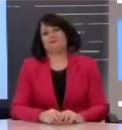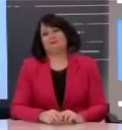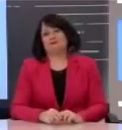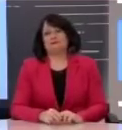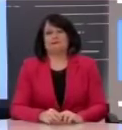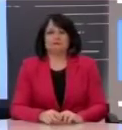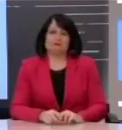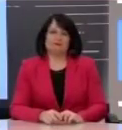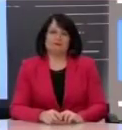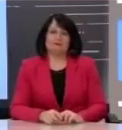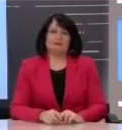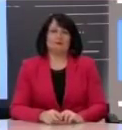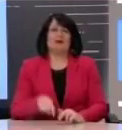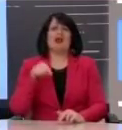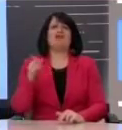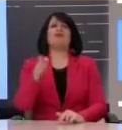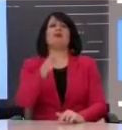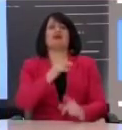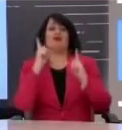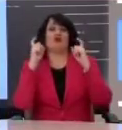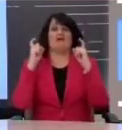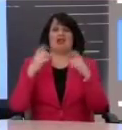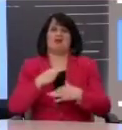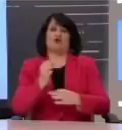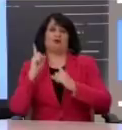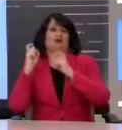Και φωτογραφίζονται δεξιά και αριστερά με εκπροσώπους